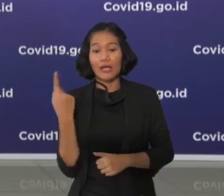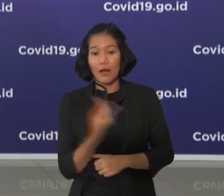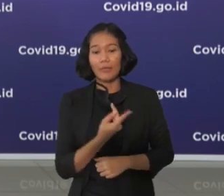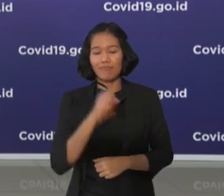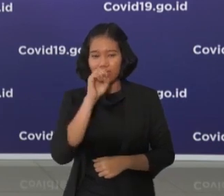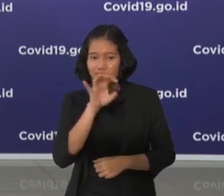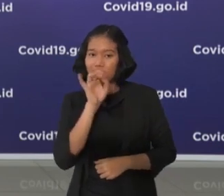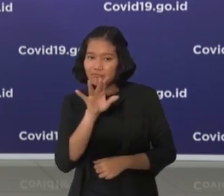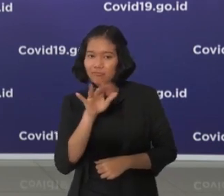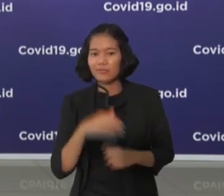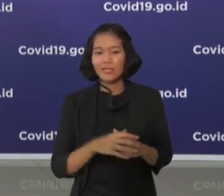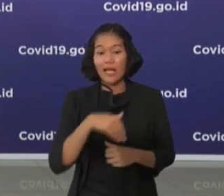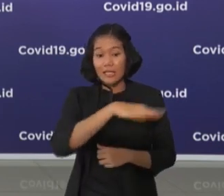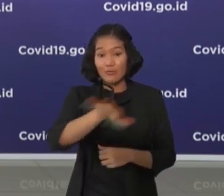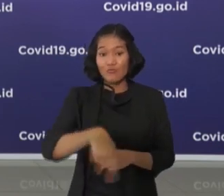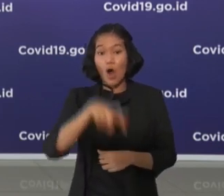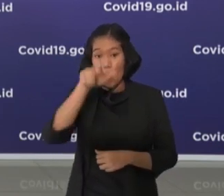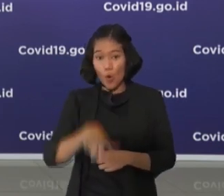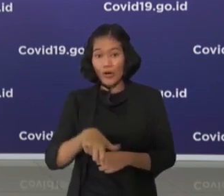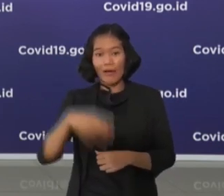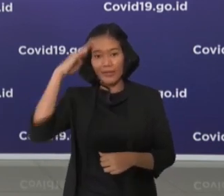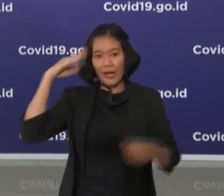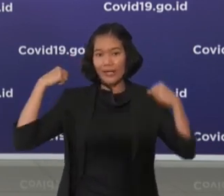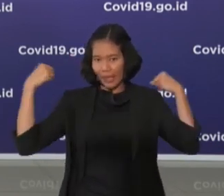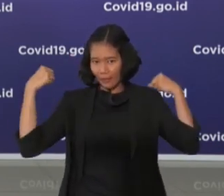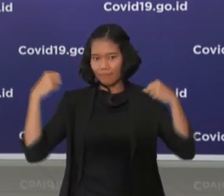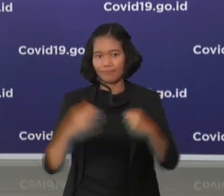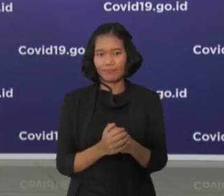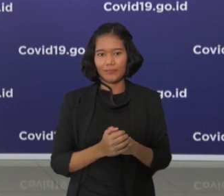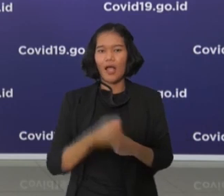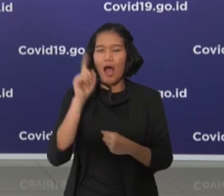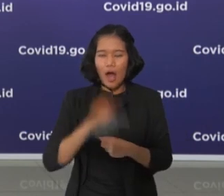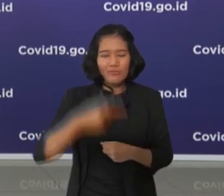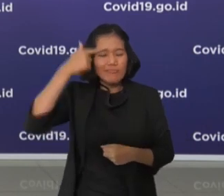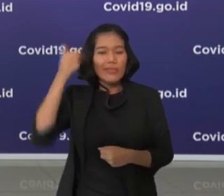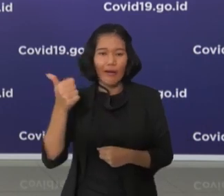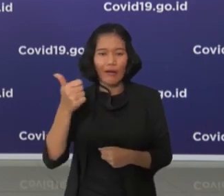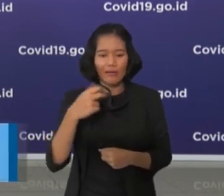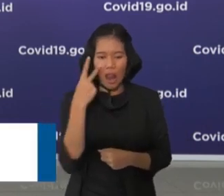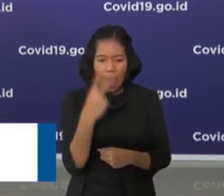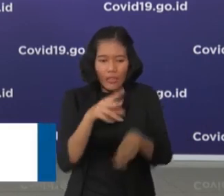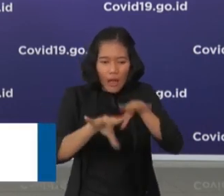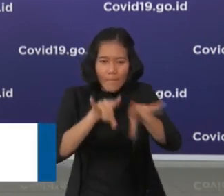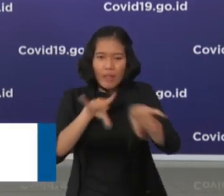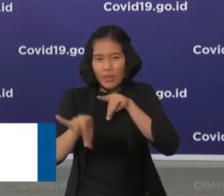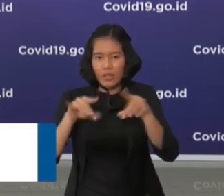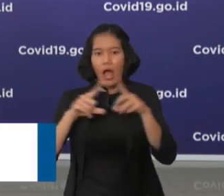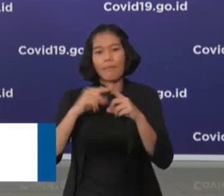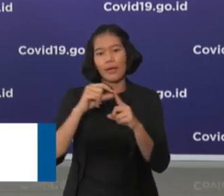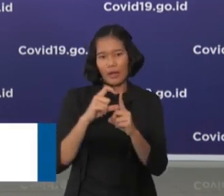kepada seluruh tenaga kesehatan agar cermat dalam memilih dan menggunakan